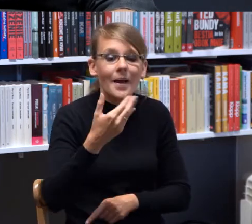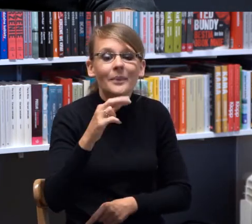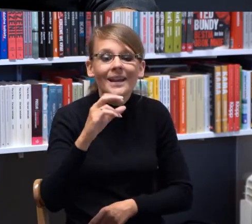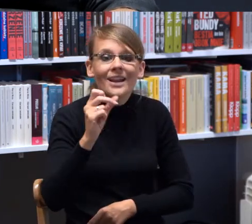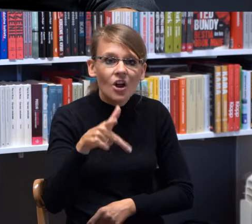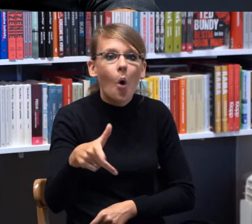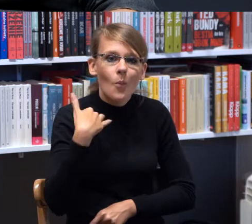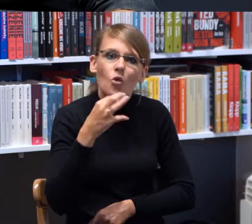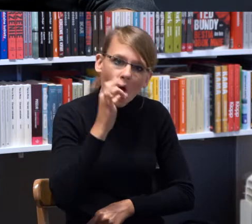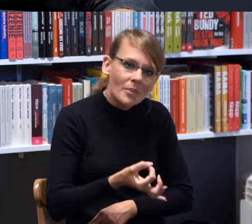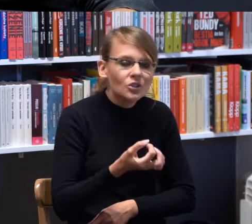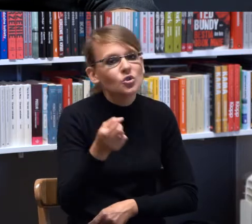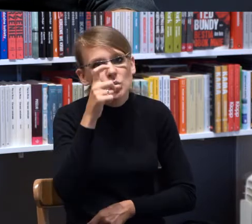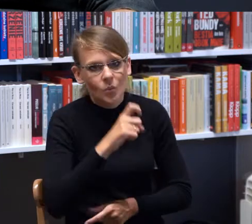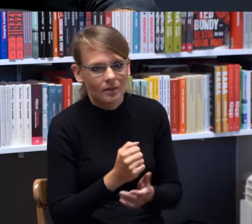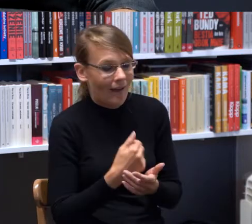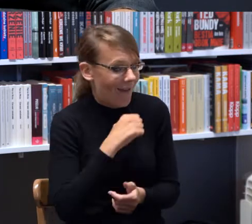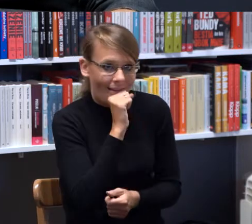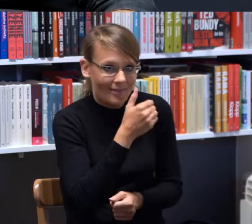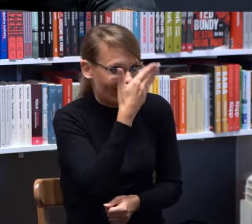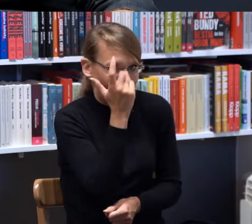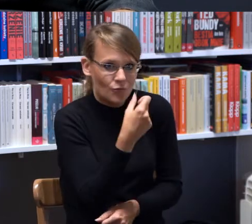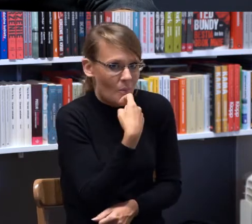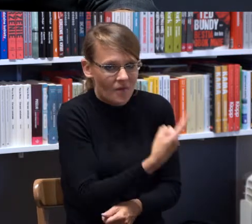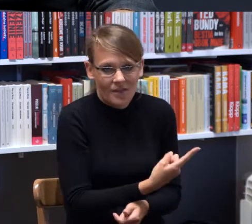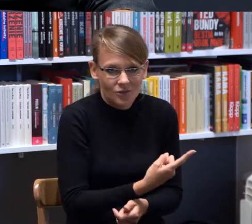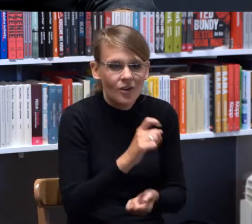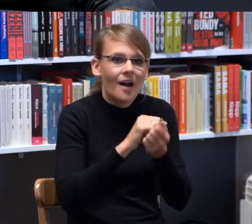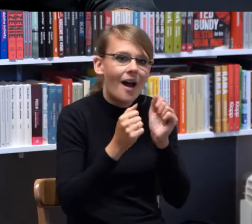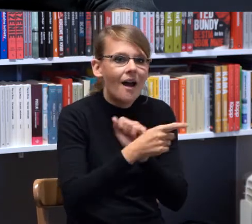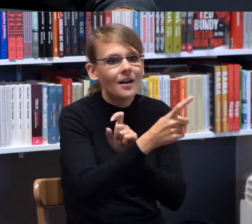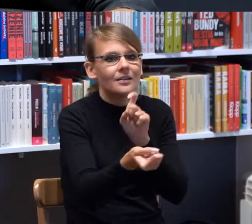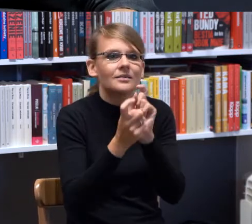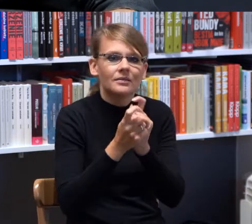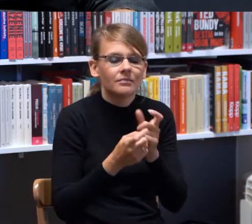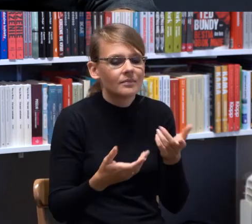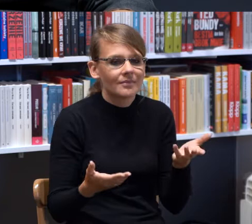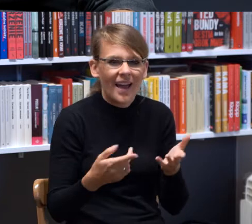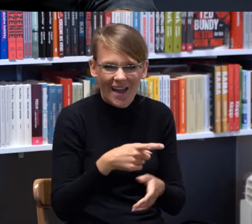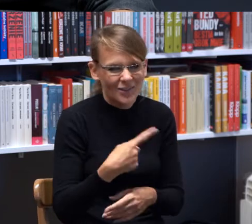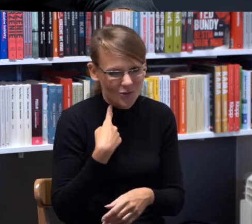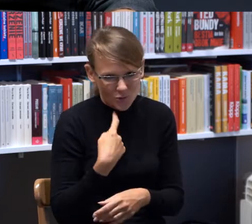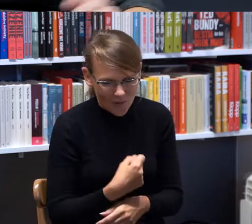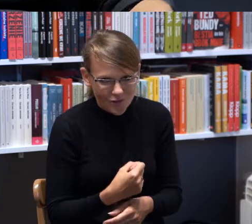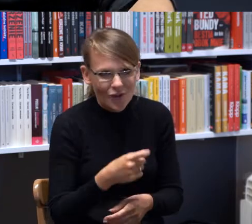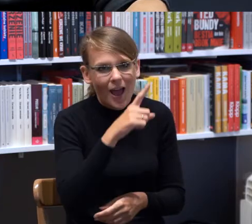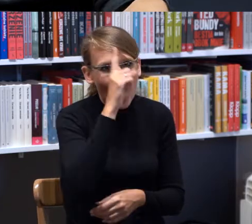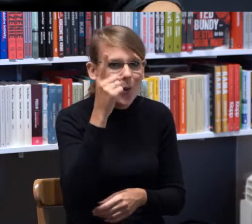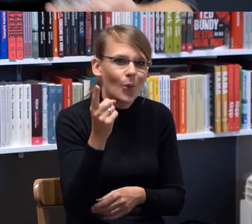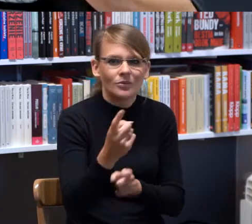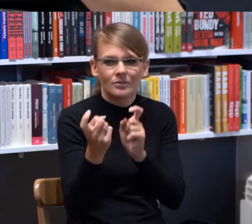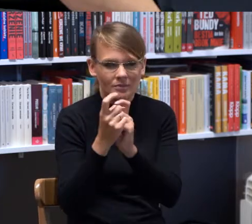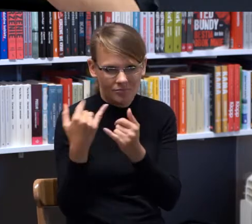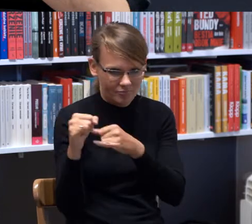czy zły? I ja w ogóle nie wiem nigdy, co mam powiedzieć na to. Albo zarzucają mi, że to jest śmieszne, bo zarzucają mi ludzie sprzeczne rzeczy,